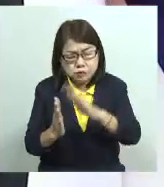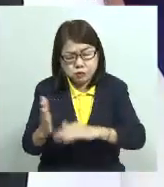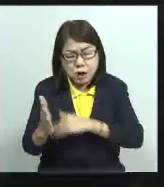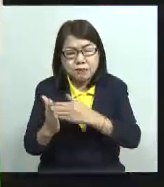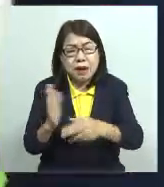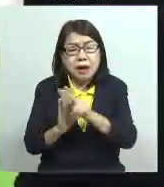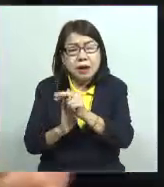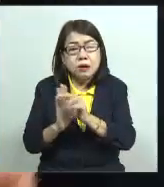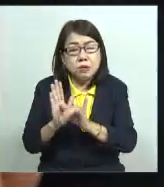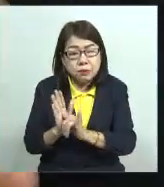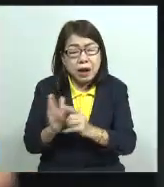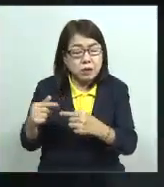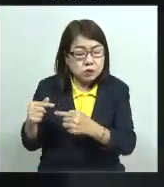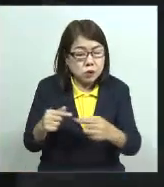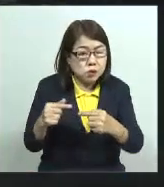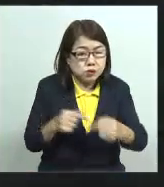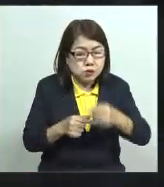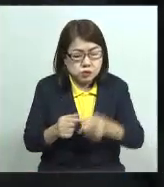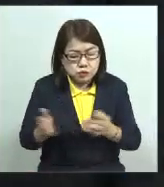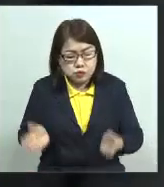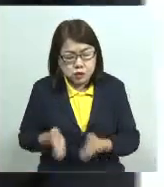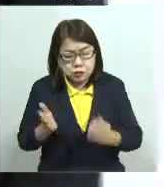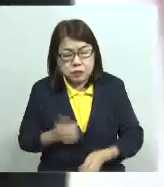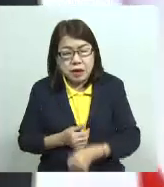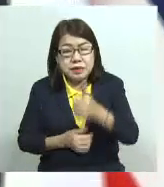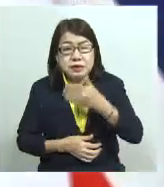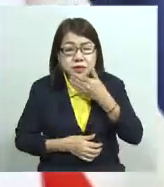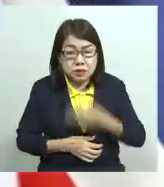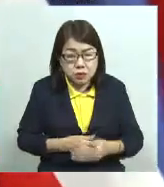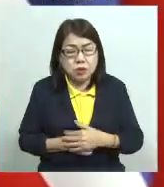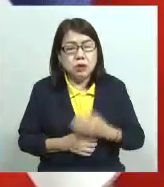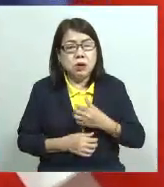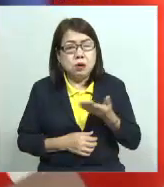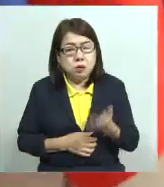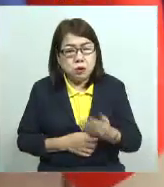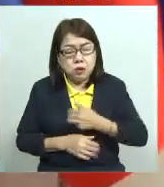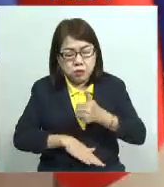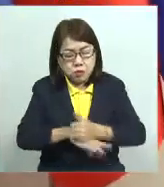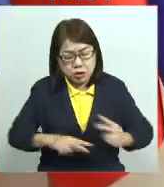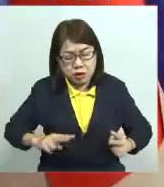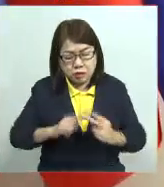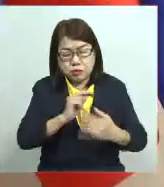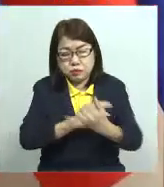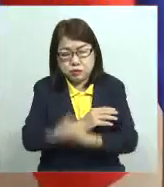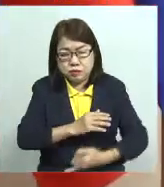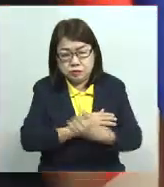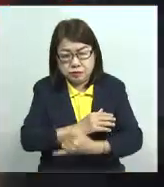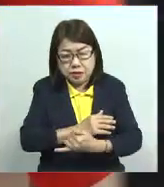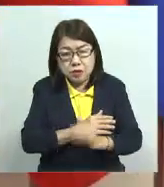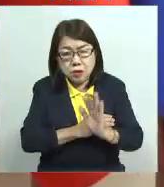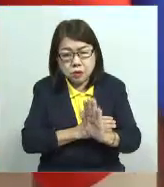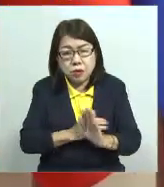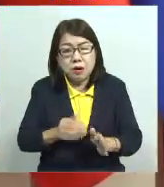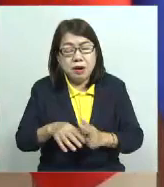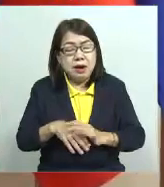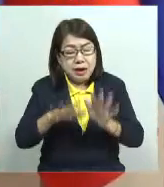โดยเฉพาะการเสริมสร้างความยั่งยืนในทุกมิติโดยขอให้รัฐมนตรีต่างประเทศอาเซียนช่วยสานต่อและผลักดันใน